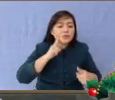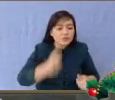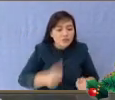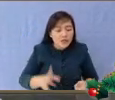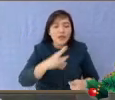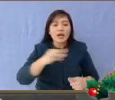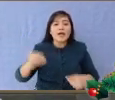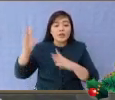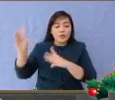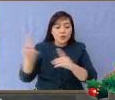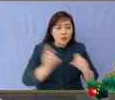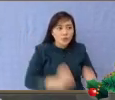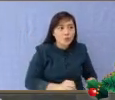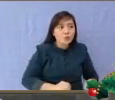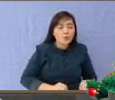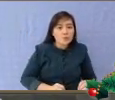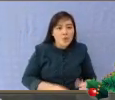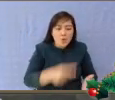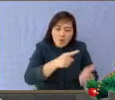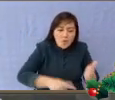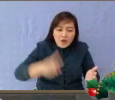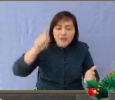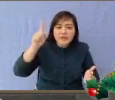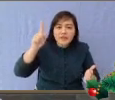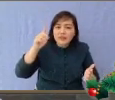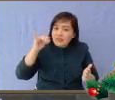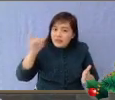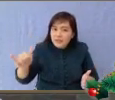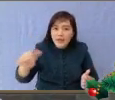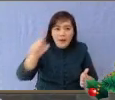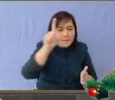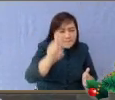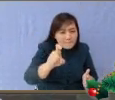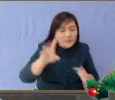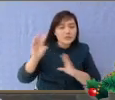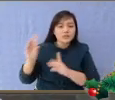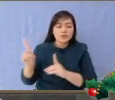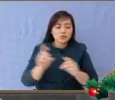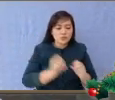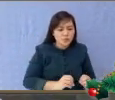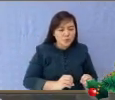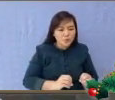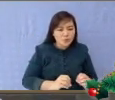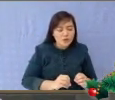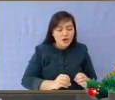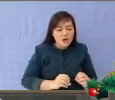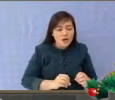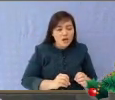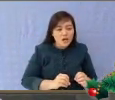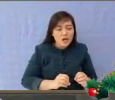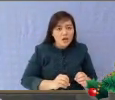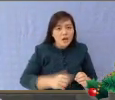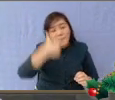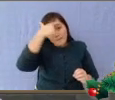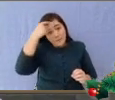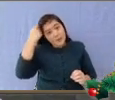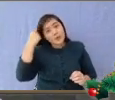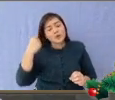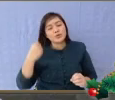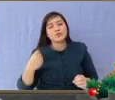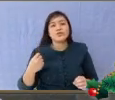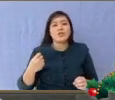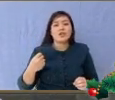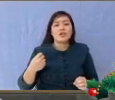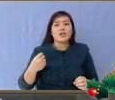na gawain because of fear. Bakit po? Nauna po yung takot. Naalala ko po during oral exam sa